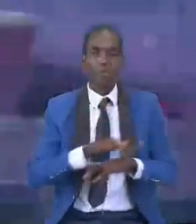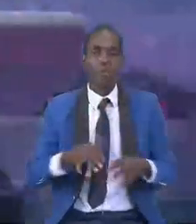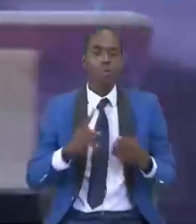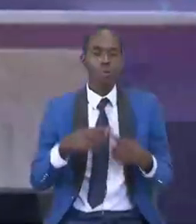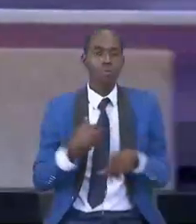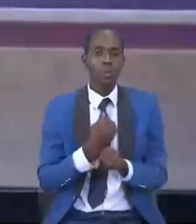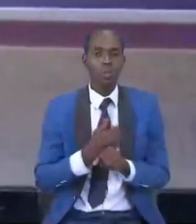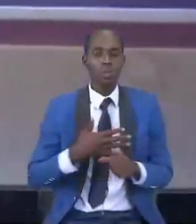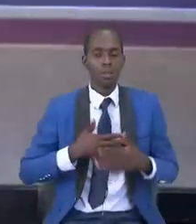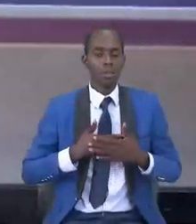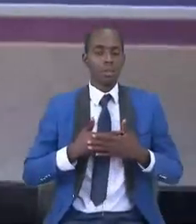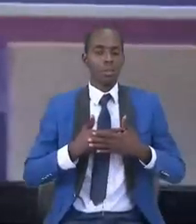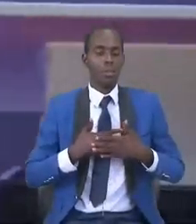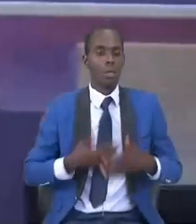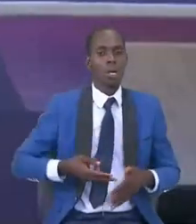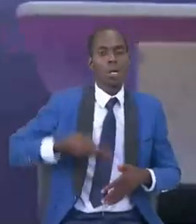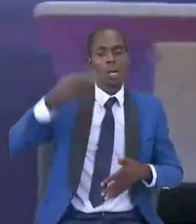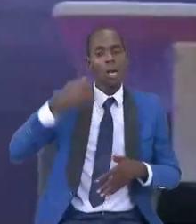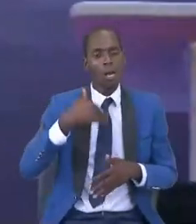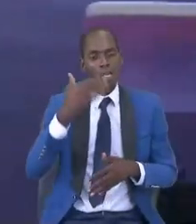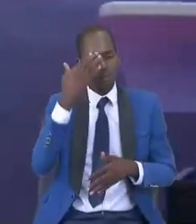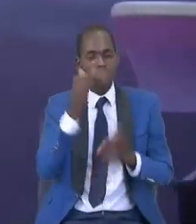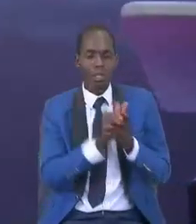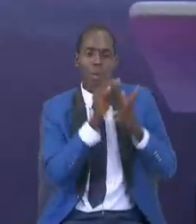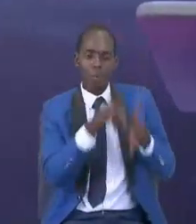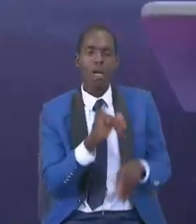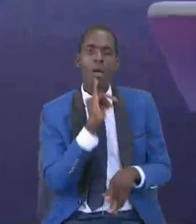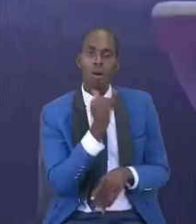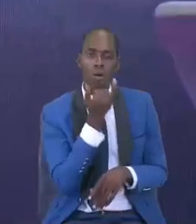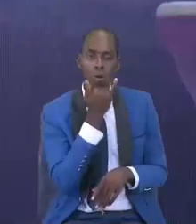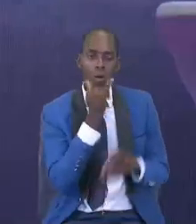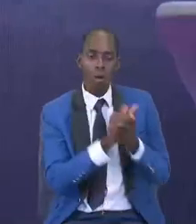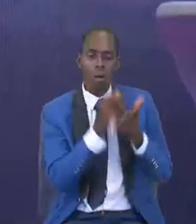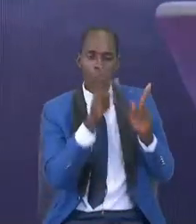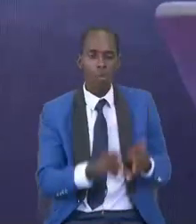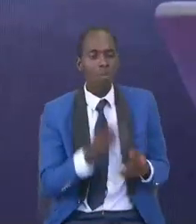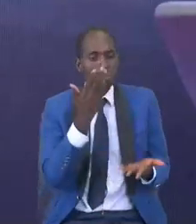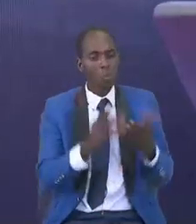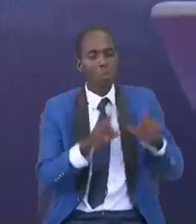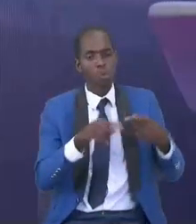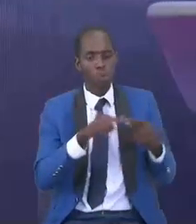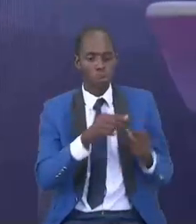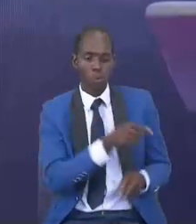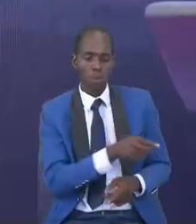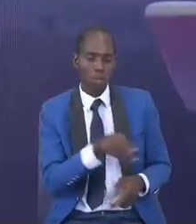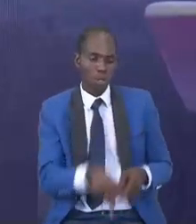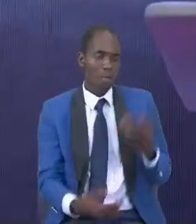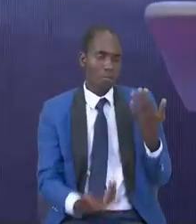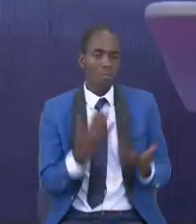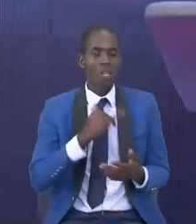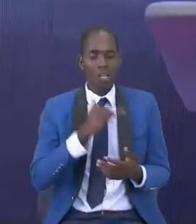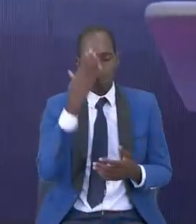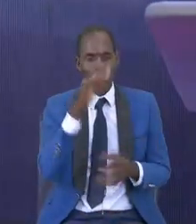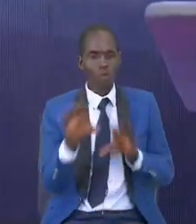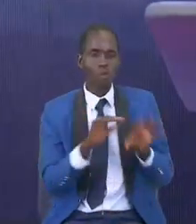dire quelque chose qui va vraiment faire monter leur tension. Je sais que la personne se détruit. Hein. Je sais que elle se détruit. Hein. Je sais ce qu'il